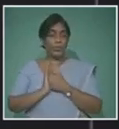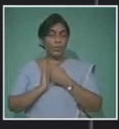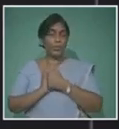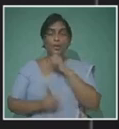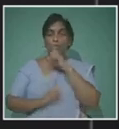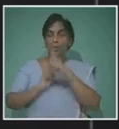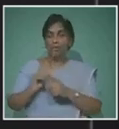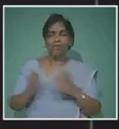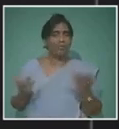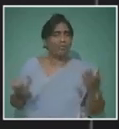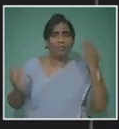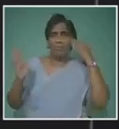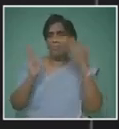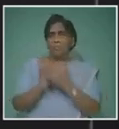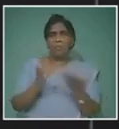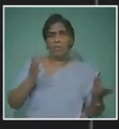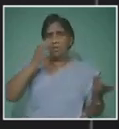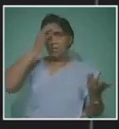කරන්නේ මොන පදරමින්ද?